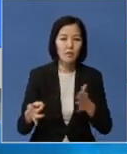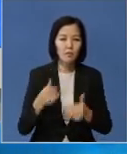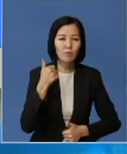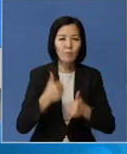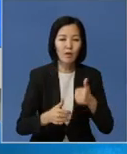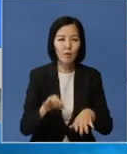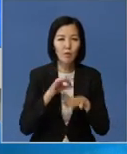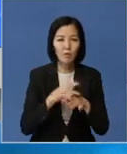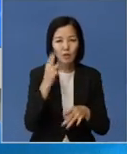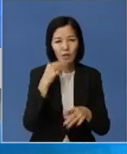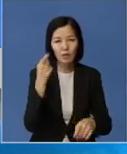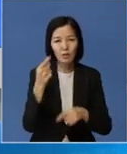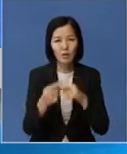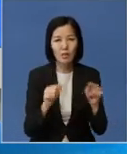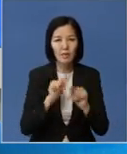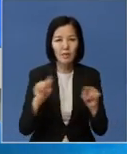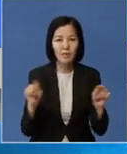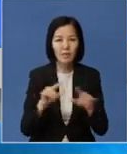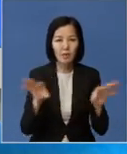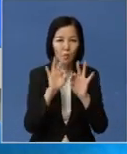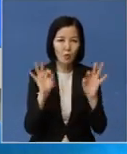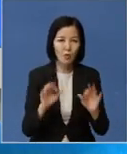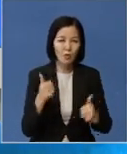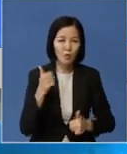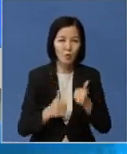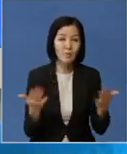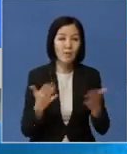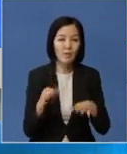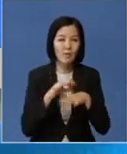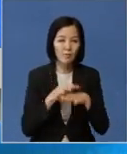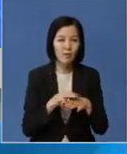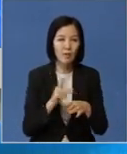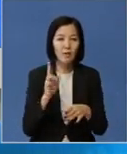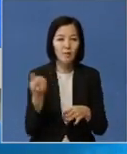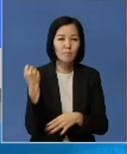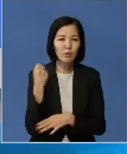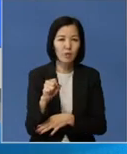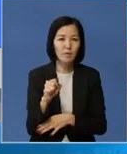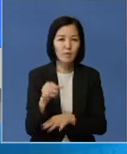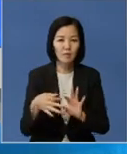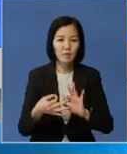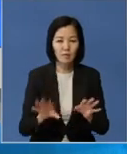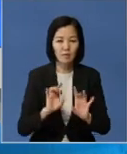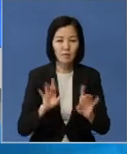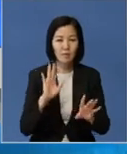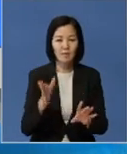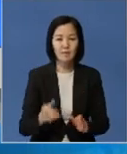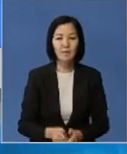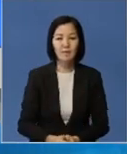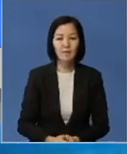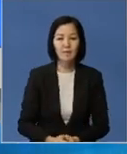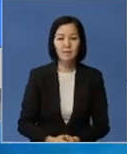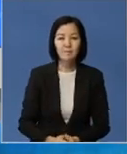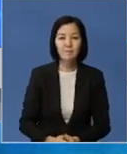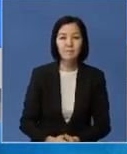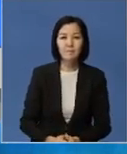республикалық байқау өтті. Дәстүрлі ән дәріптелген өнер додасы қалай өтті? Кімдер жеңімпаз атанды? Тілші дайындаған бейнесюжеттен